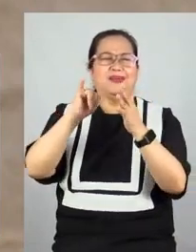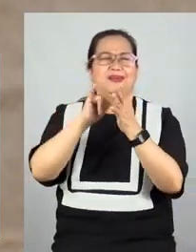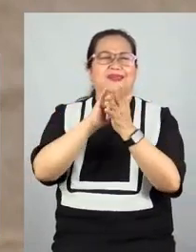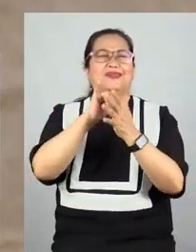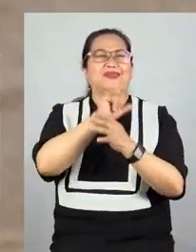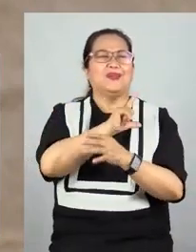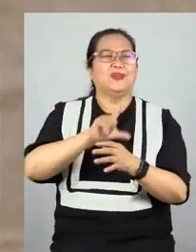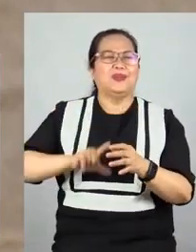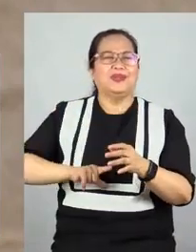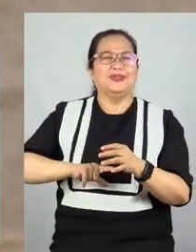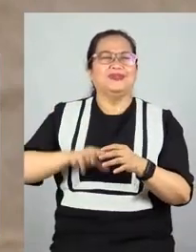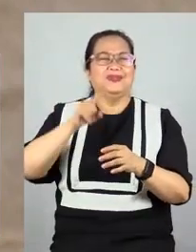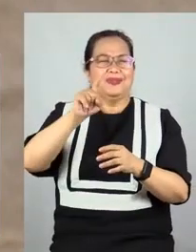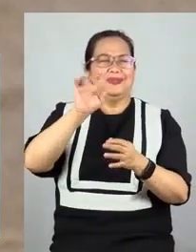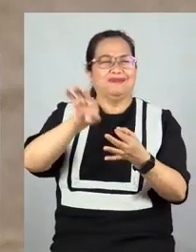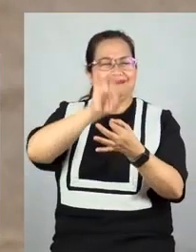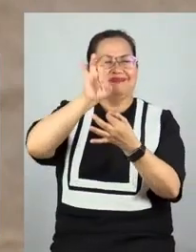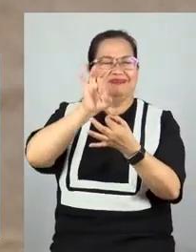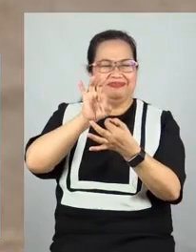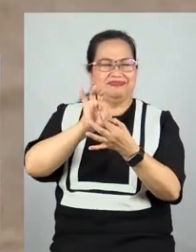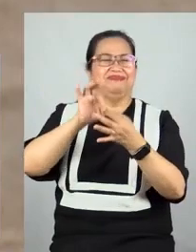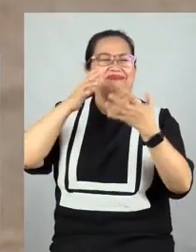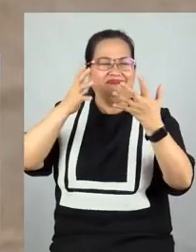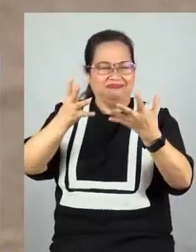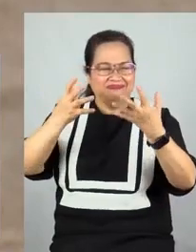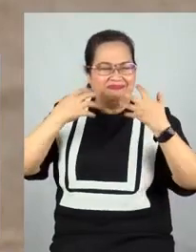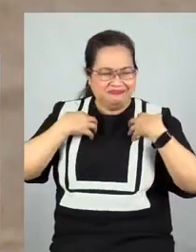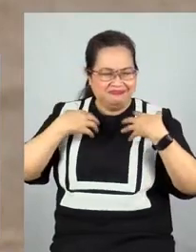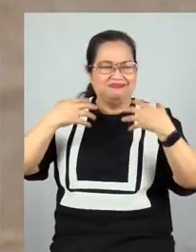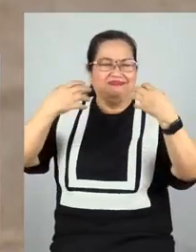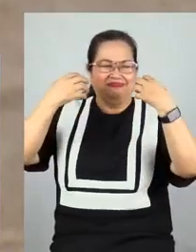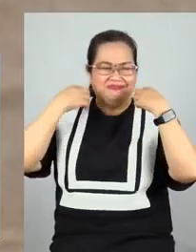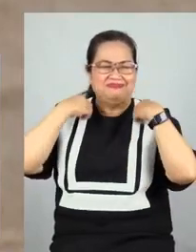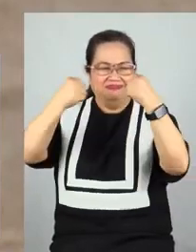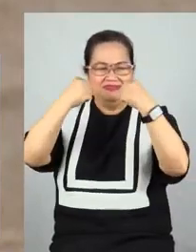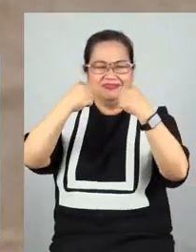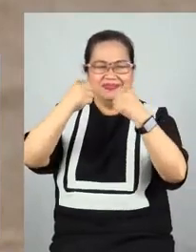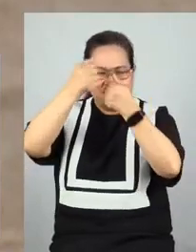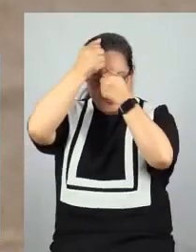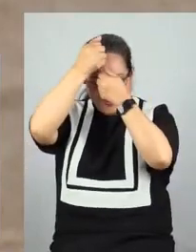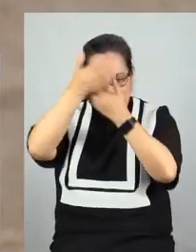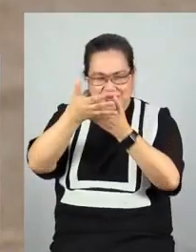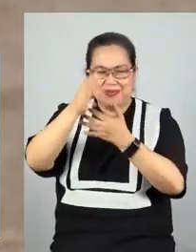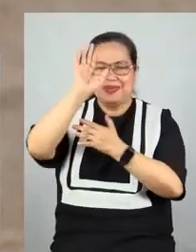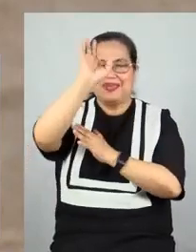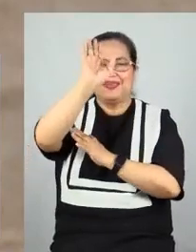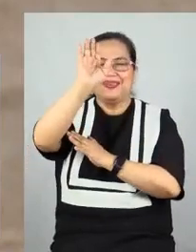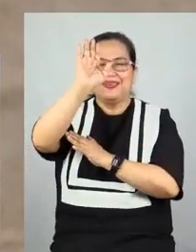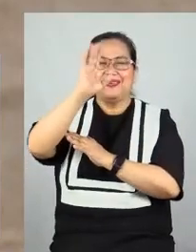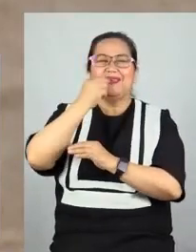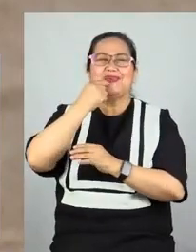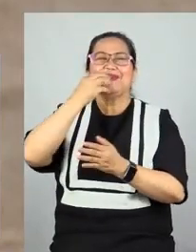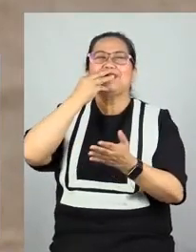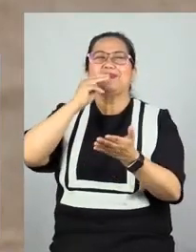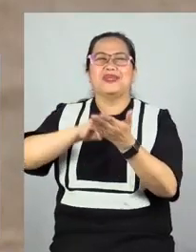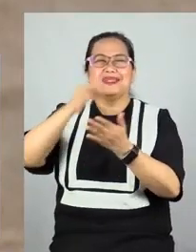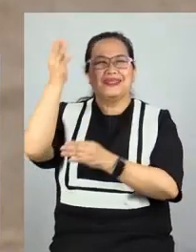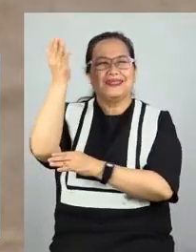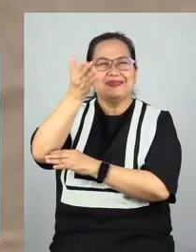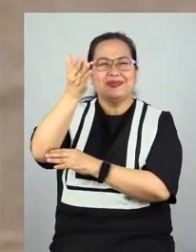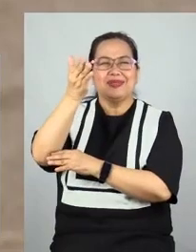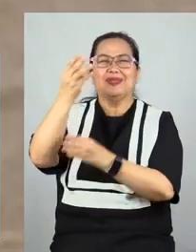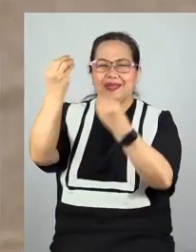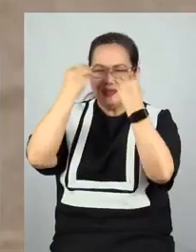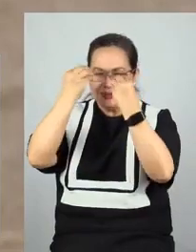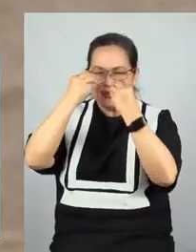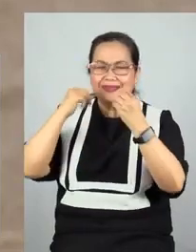bigyan mo kami ng kalakasan upang sundin ang iyong ipinapangaral sa amin